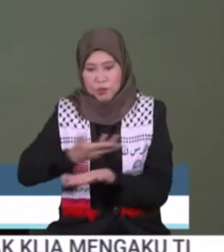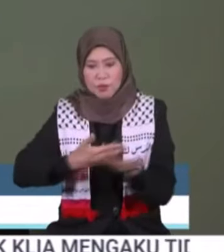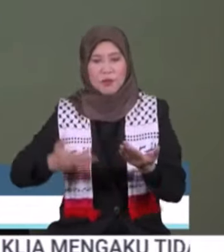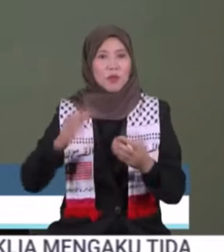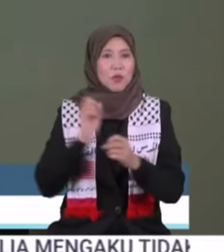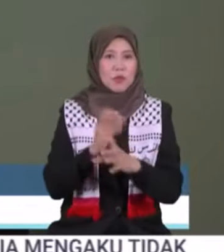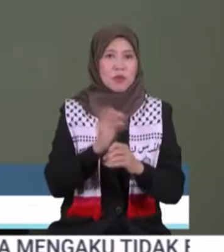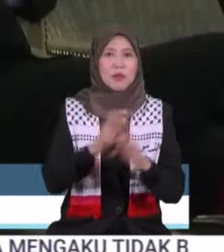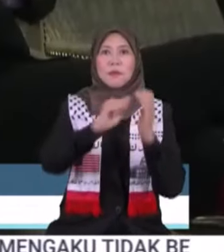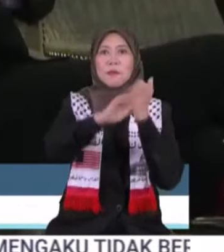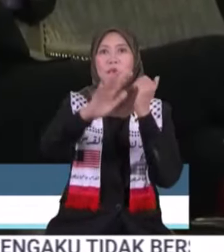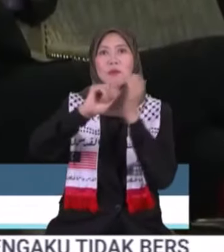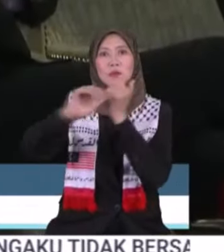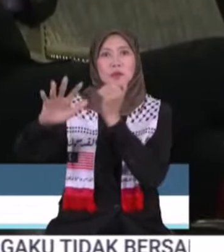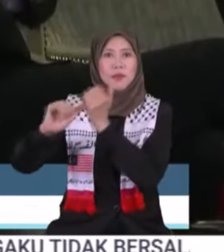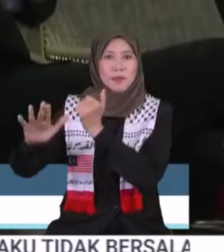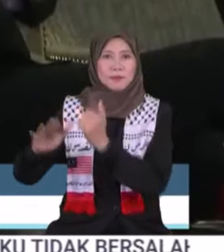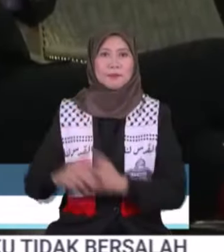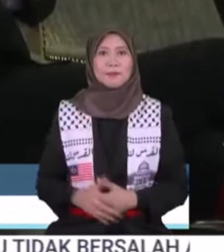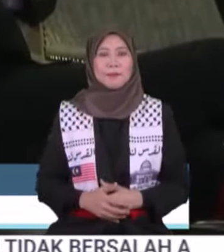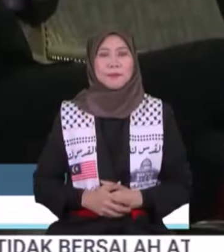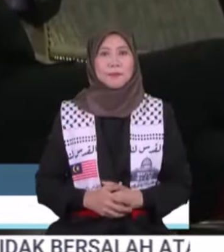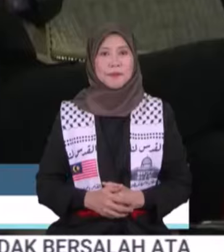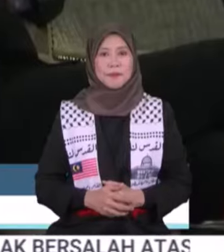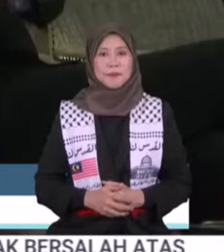memperhalusi usaha promosi berkenaan.